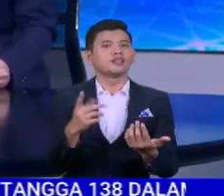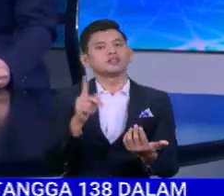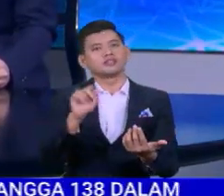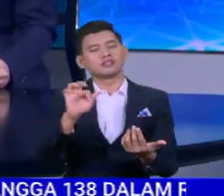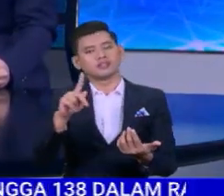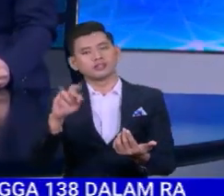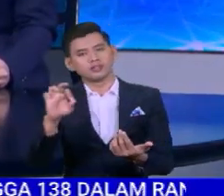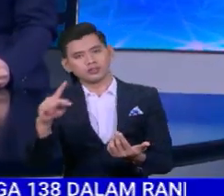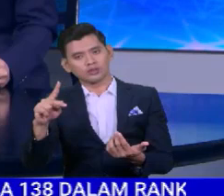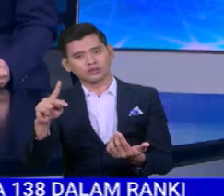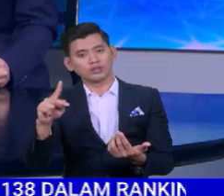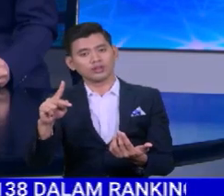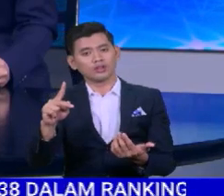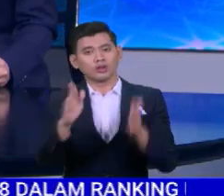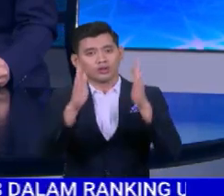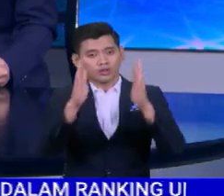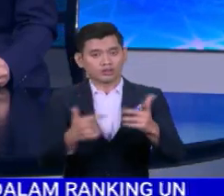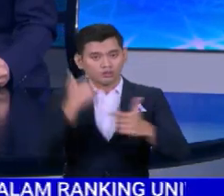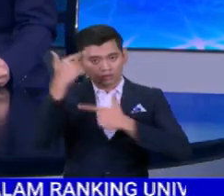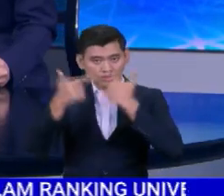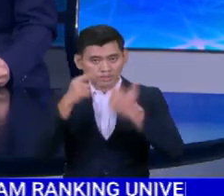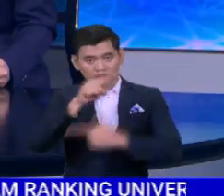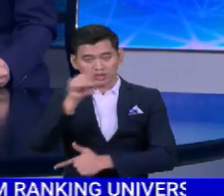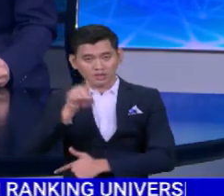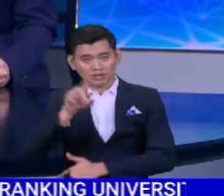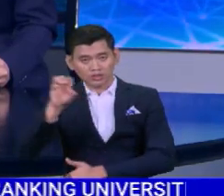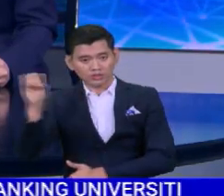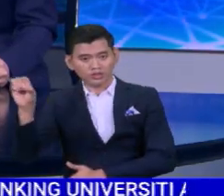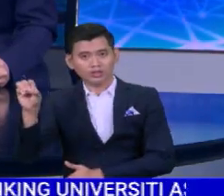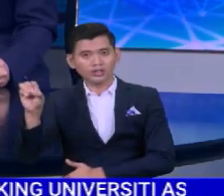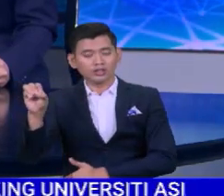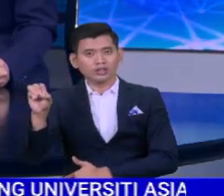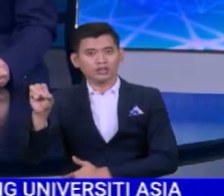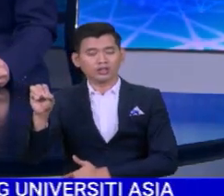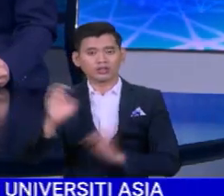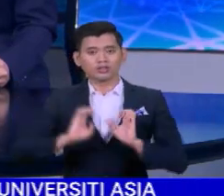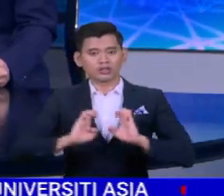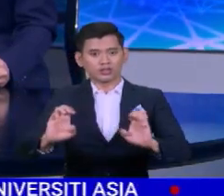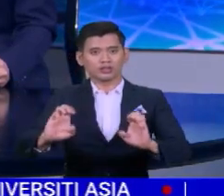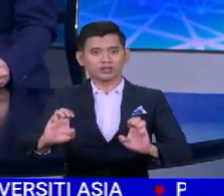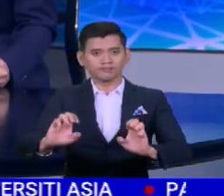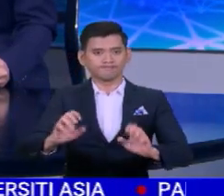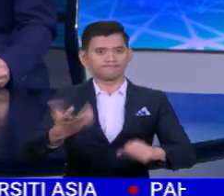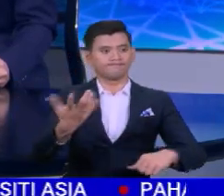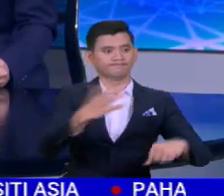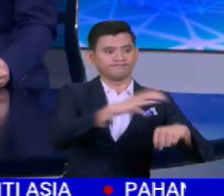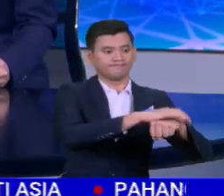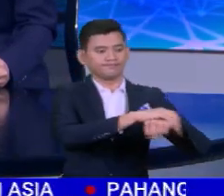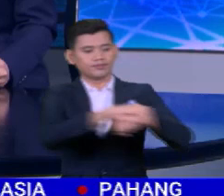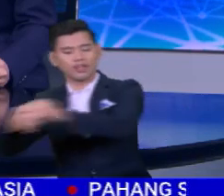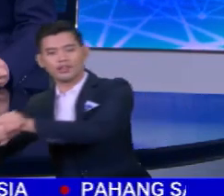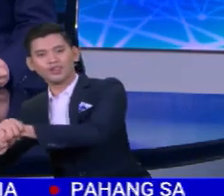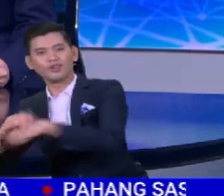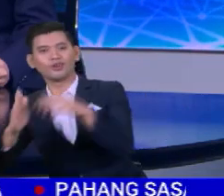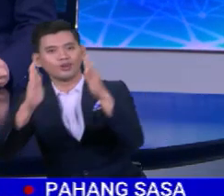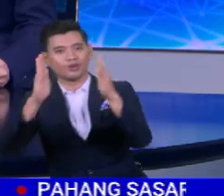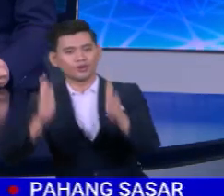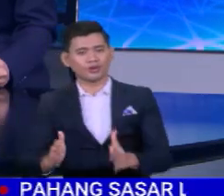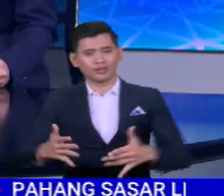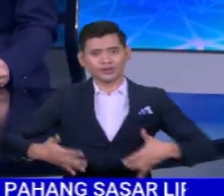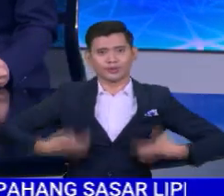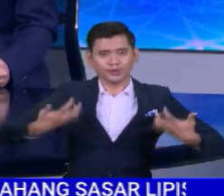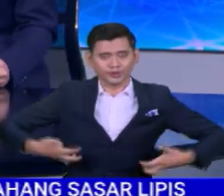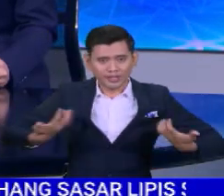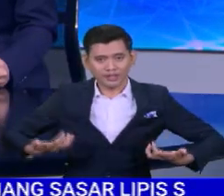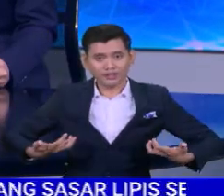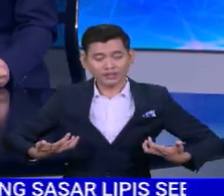pengunjung zoo berdepan detik cemas apabila, tahu apa, ditarik orang utan. Ya, insiden berlaku di sebuah